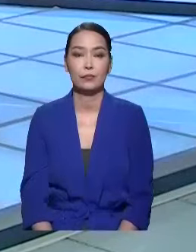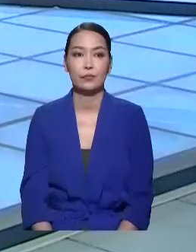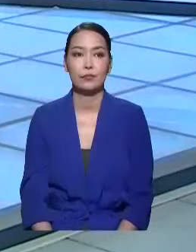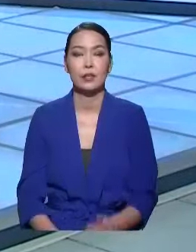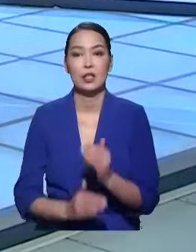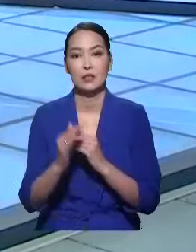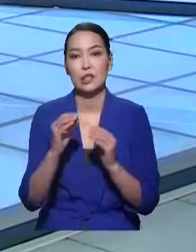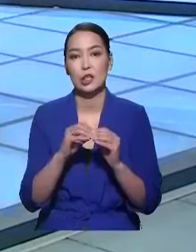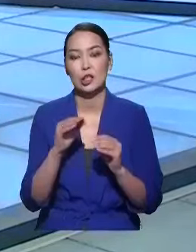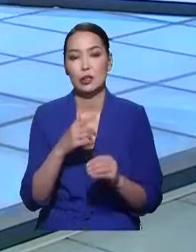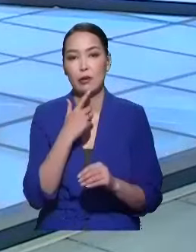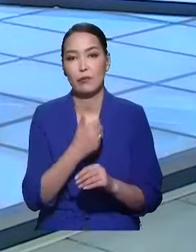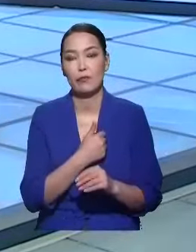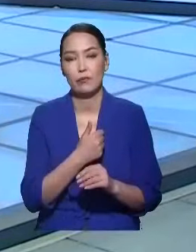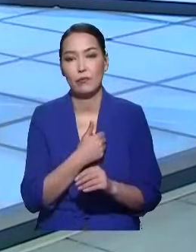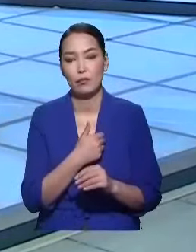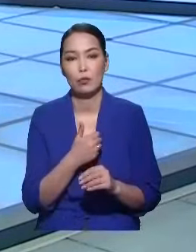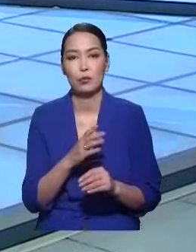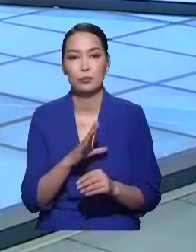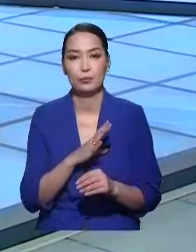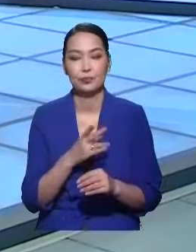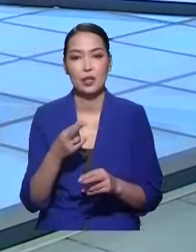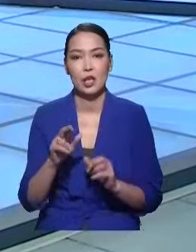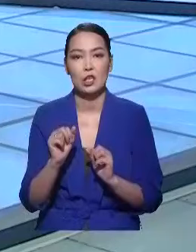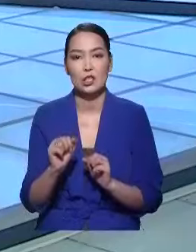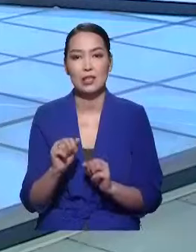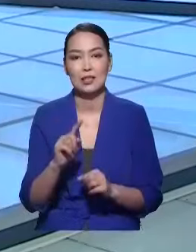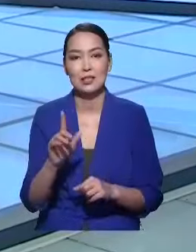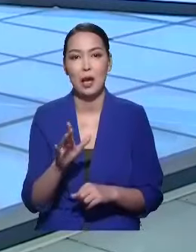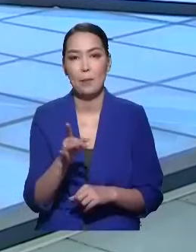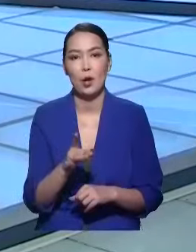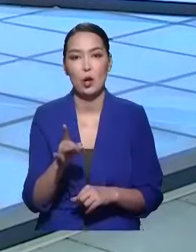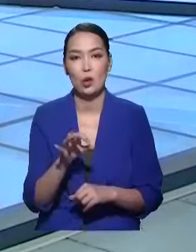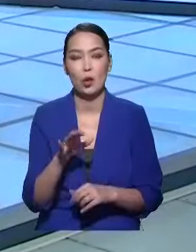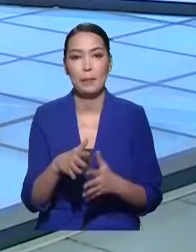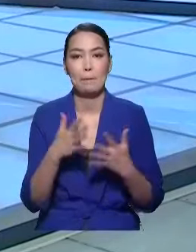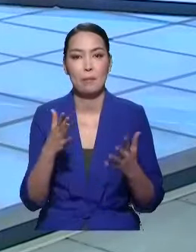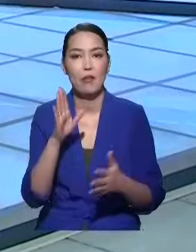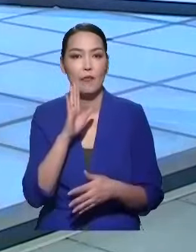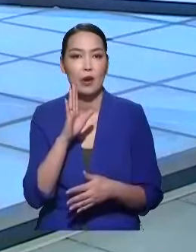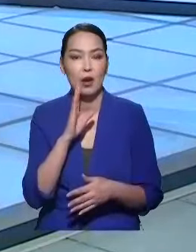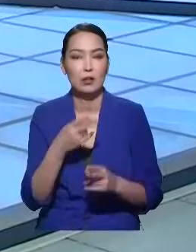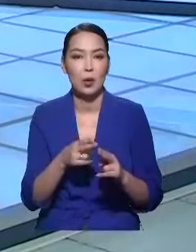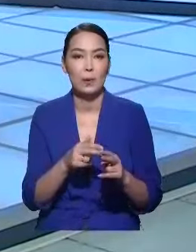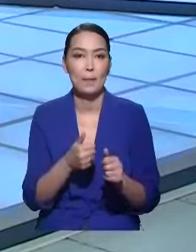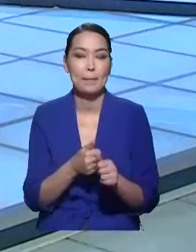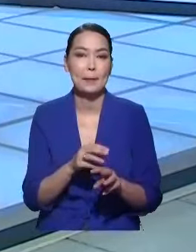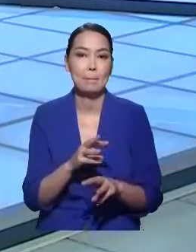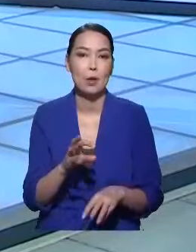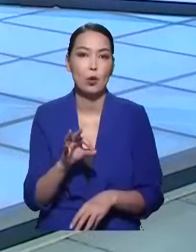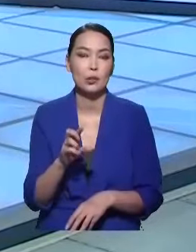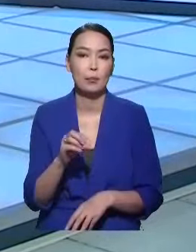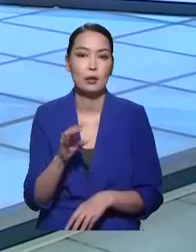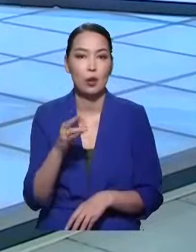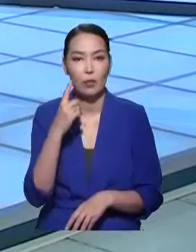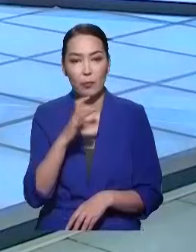Свыше 10 тысяч военнослужащих мобилизовано для защиты западных регионов от большой воды. Об этом премьер-министр Олжас Бектенов сообщил на